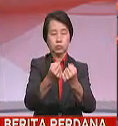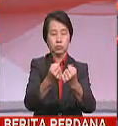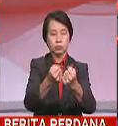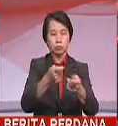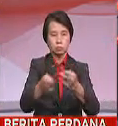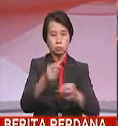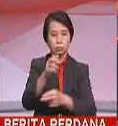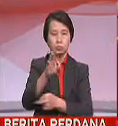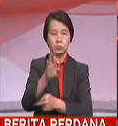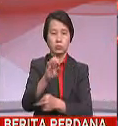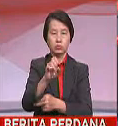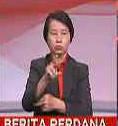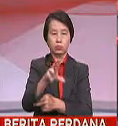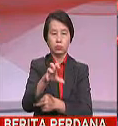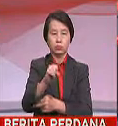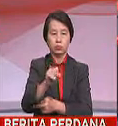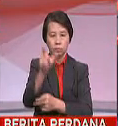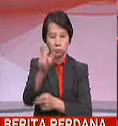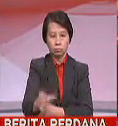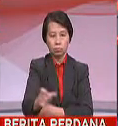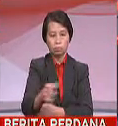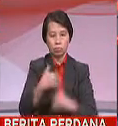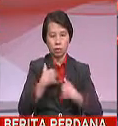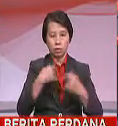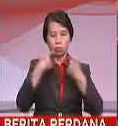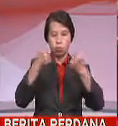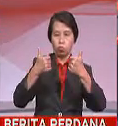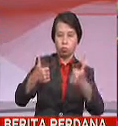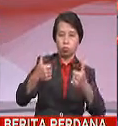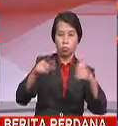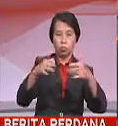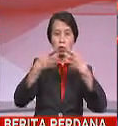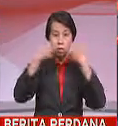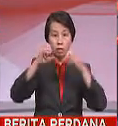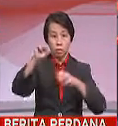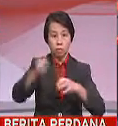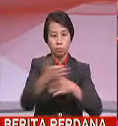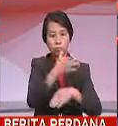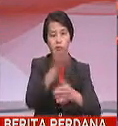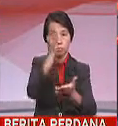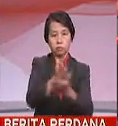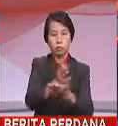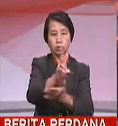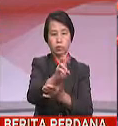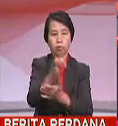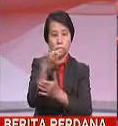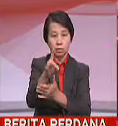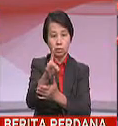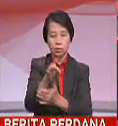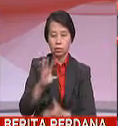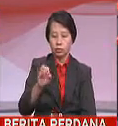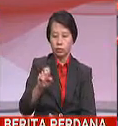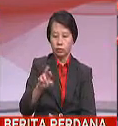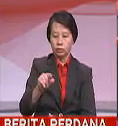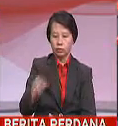Luciano figerua yang merupakan mempunyai kera Gemilang sebagai pemain harimau Selatan sebelum bersara pada 2018 Luciano